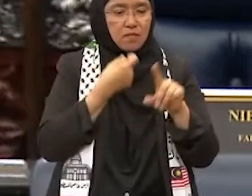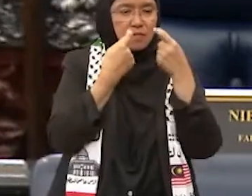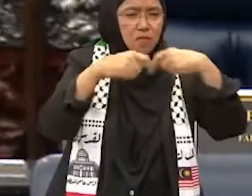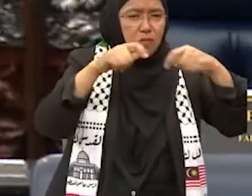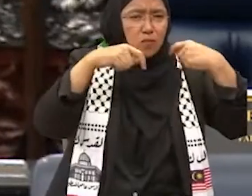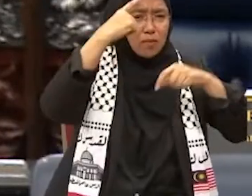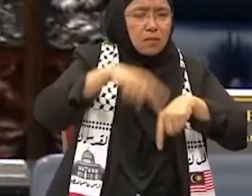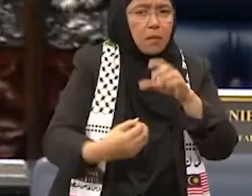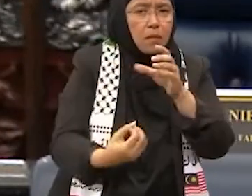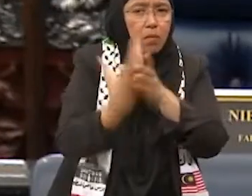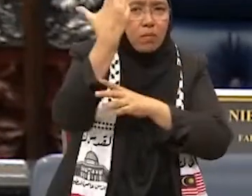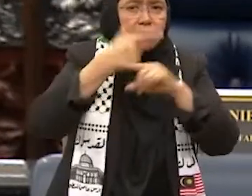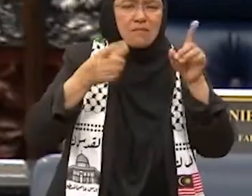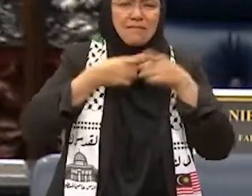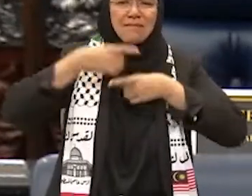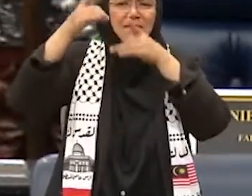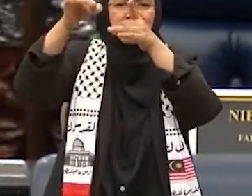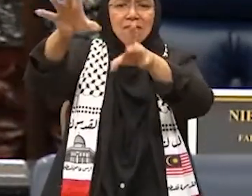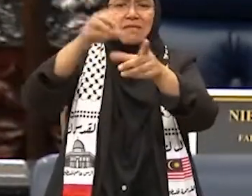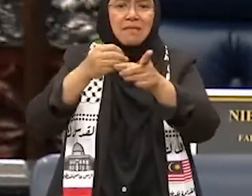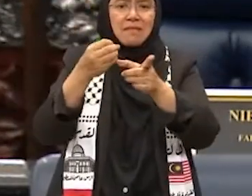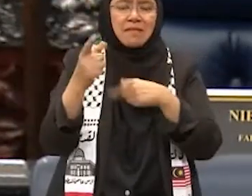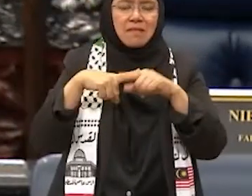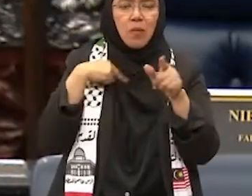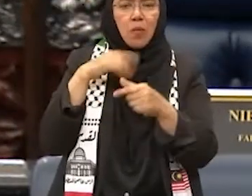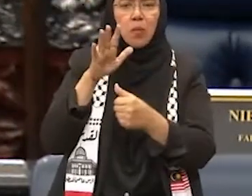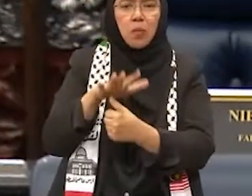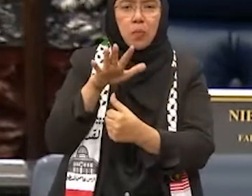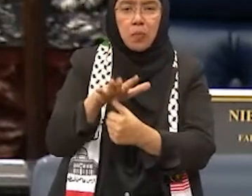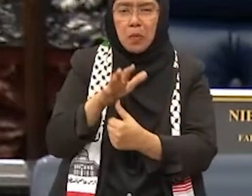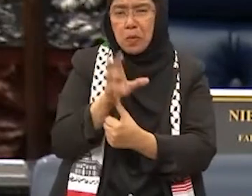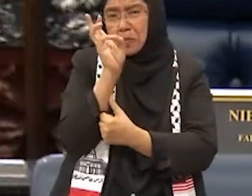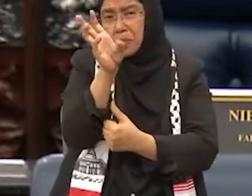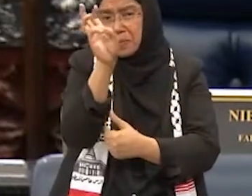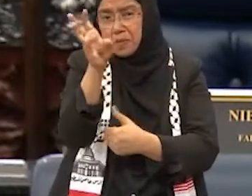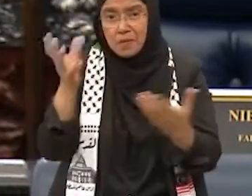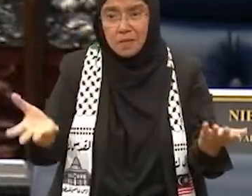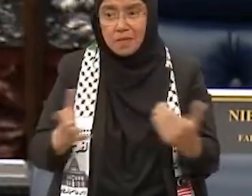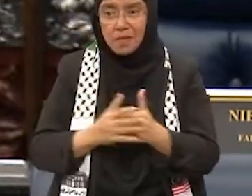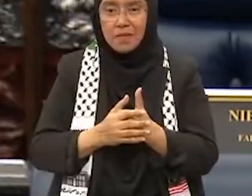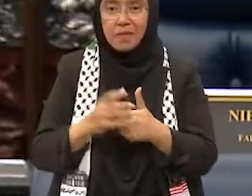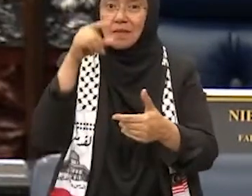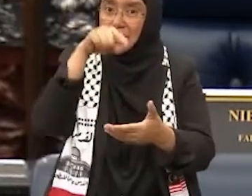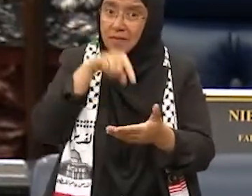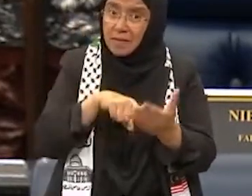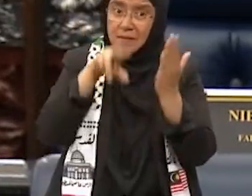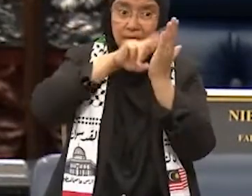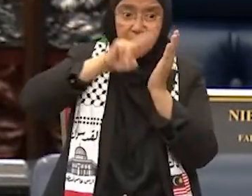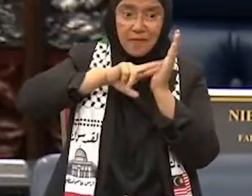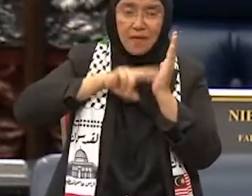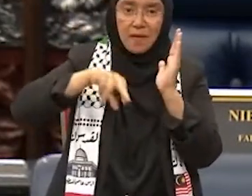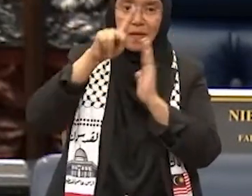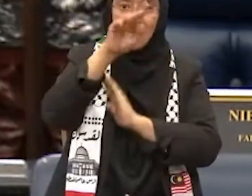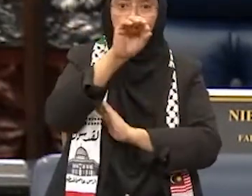kebencian atau penghinaan pengamal media serta saluran berita dinasihatkan untuk merujuk kepada kod kandungan yang memberi